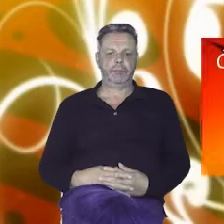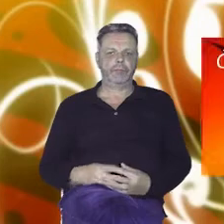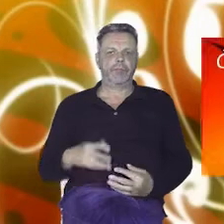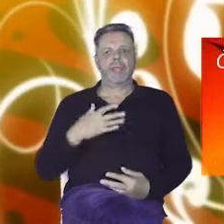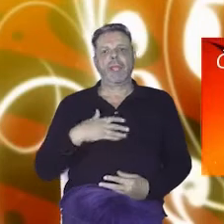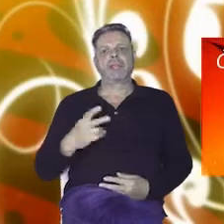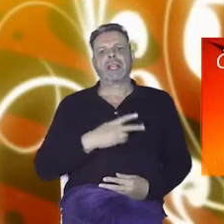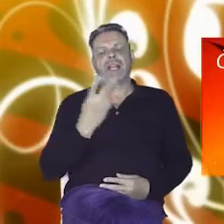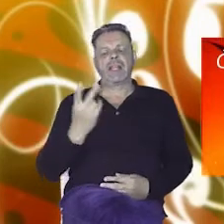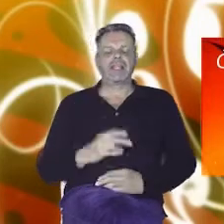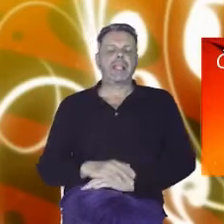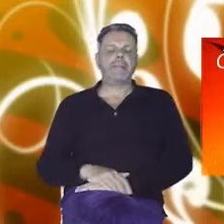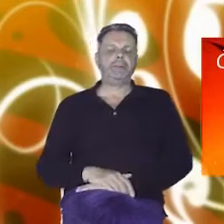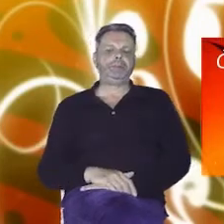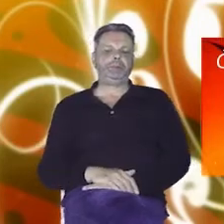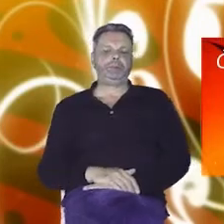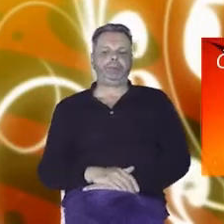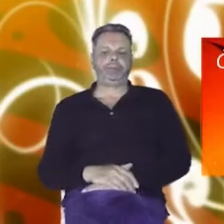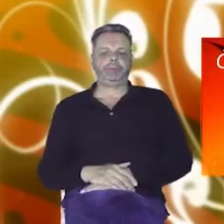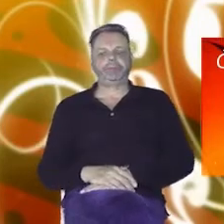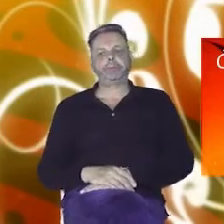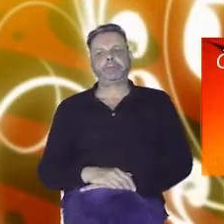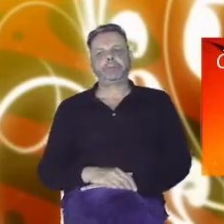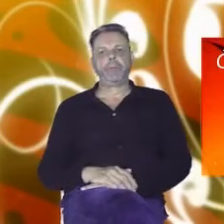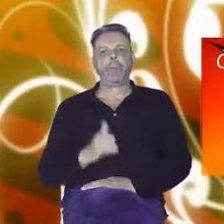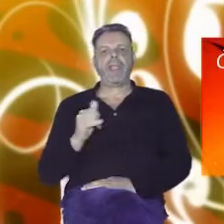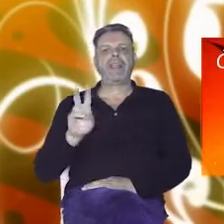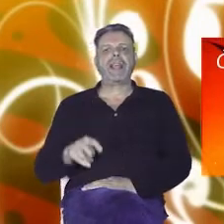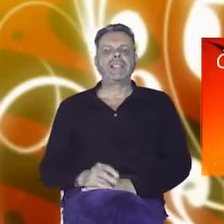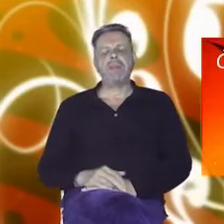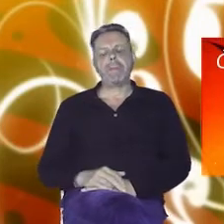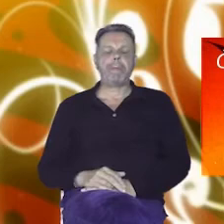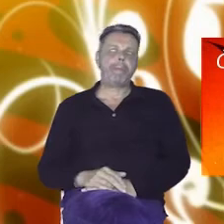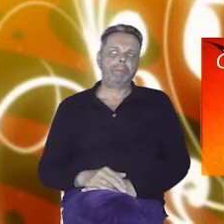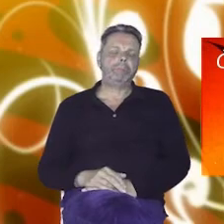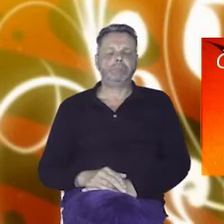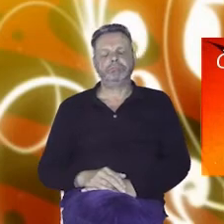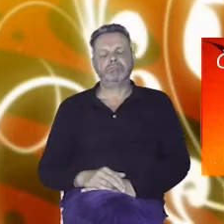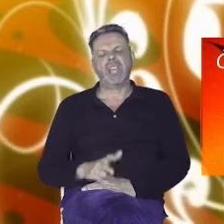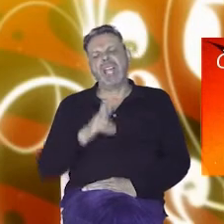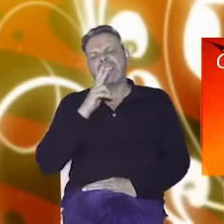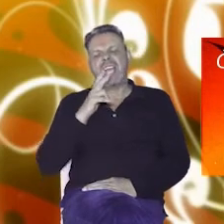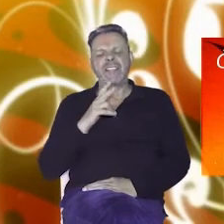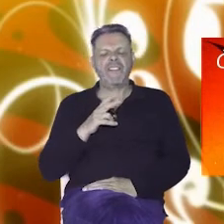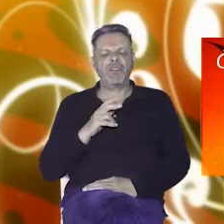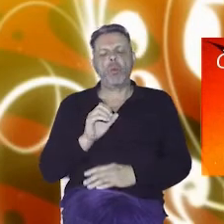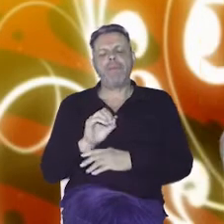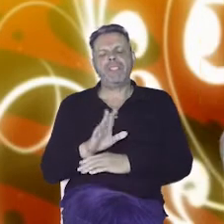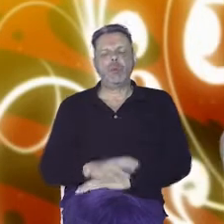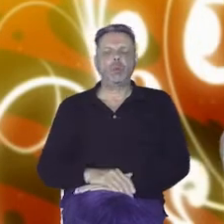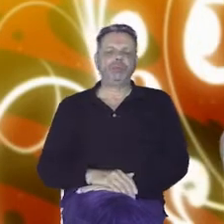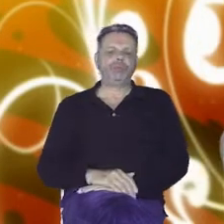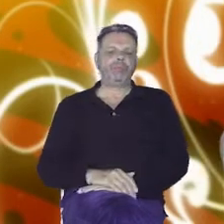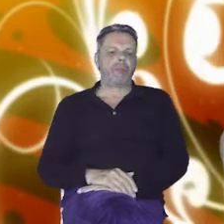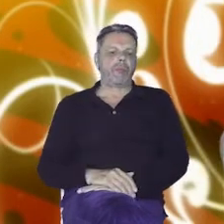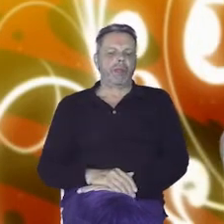poštovane gledateljice i poštovani gledatelji. Danas imam zaista zahtjevnu emisiju, ne znam kako ću se iz nje izvući, jer